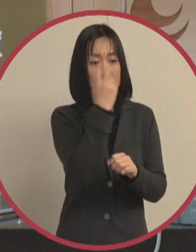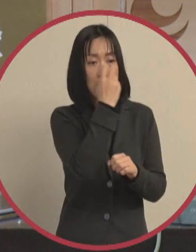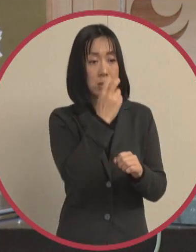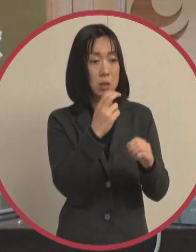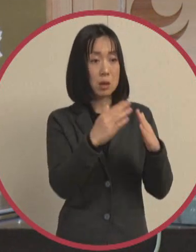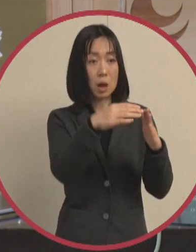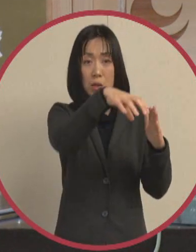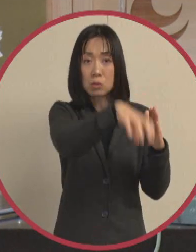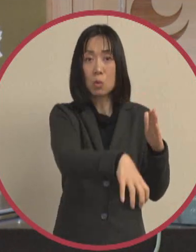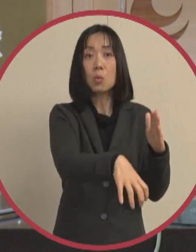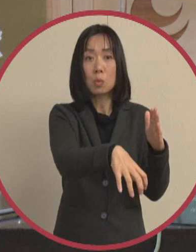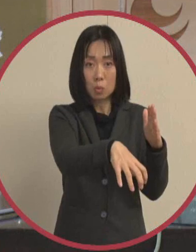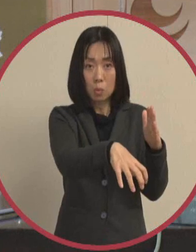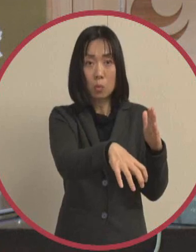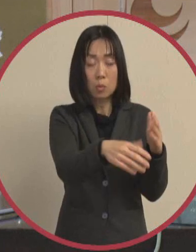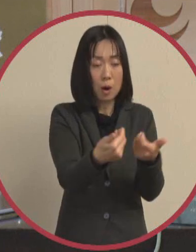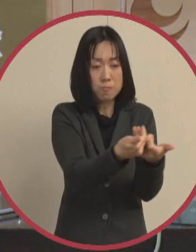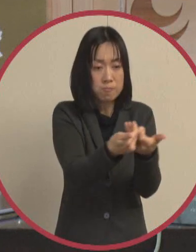策ですね、